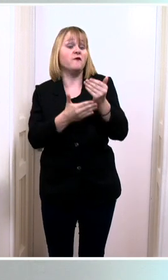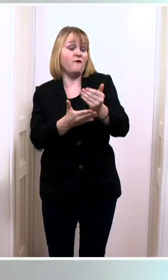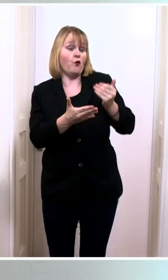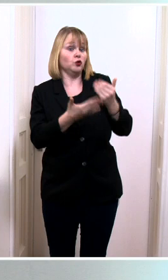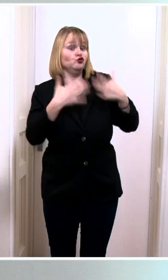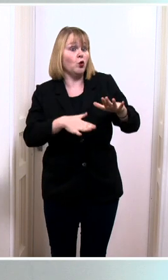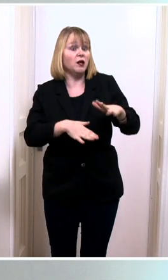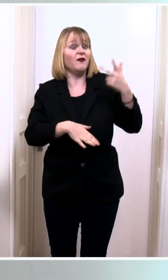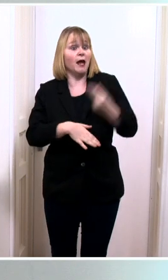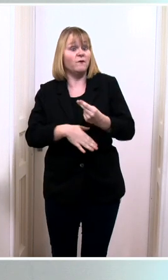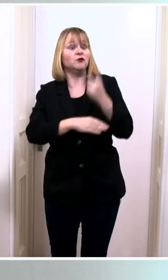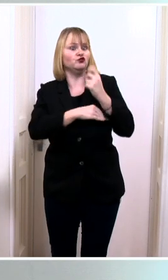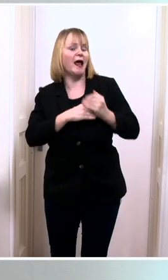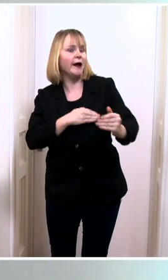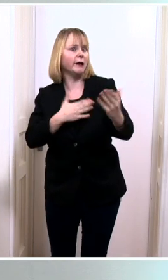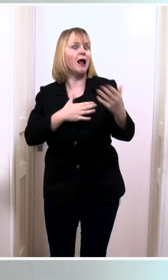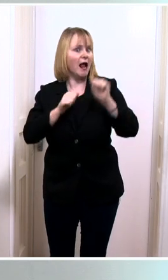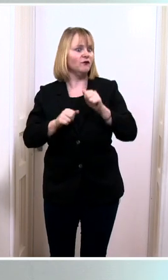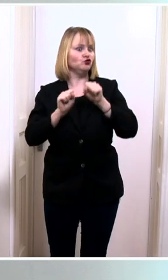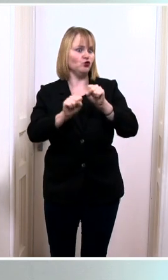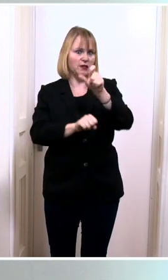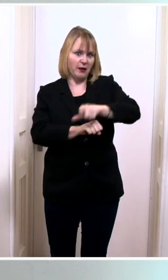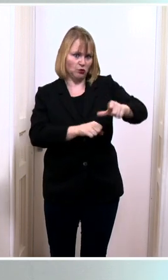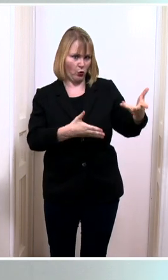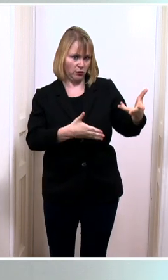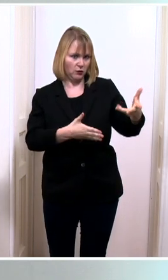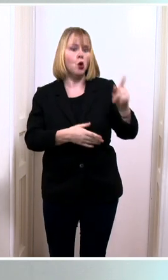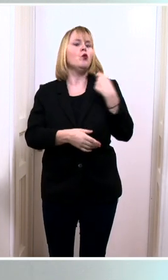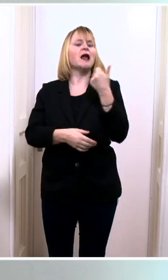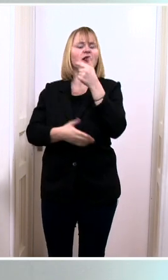wäre oder starten hätte können? Und noch eine Frage von einem Leser.